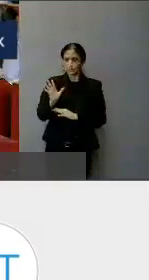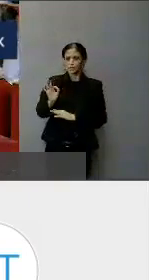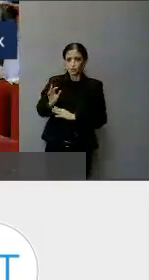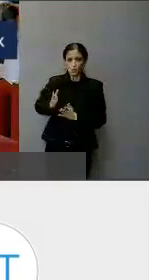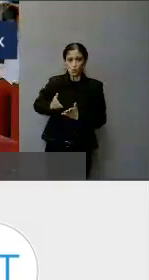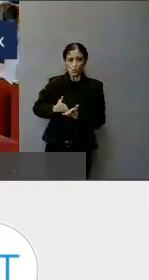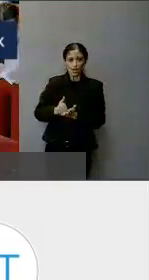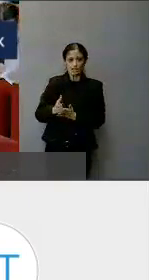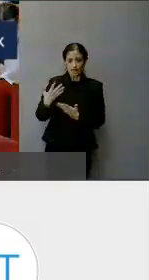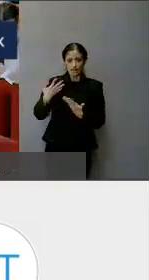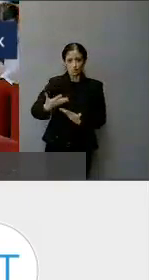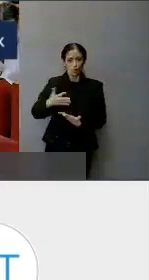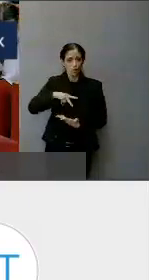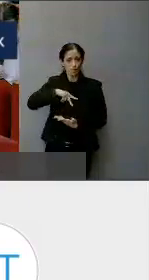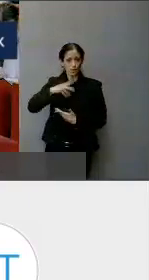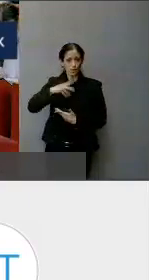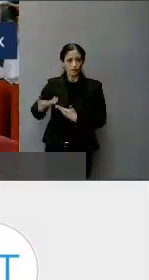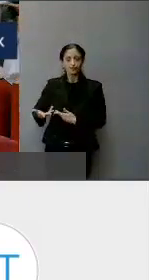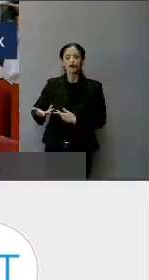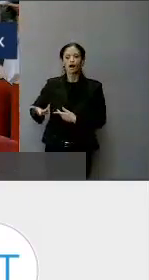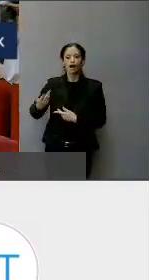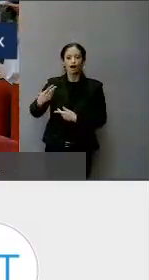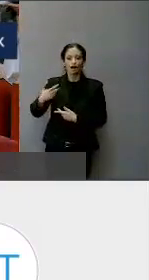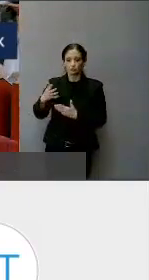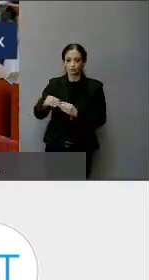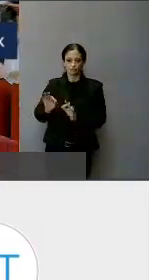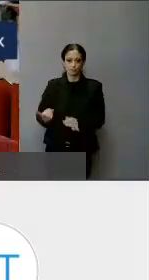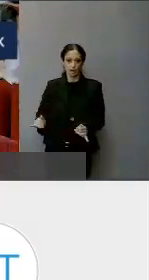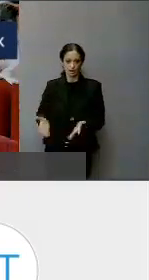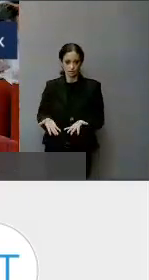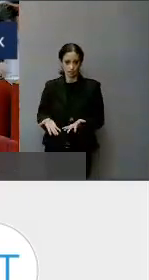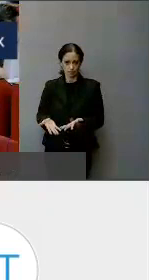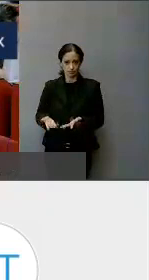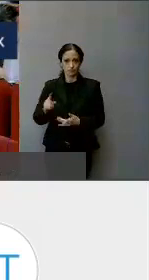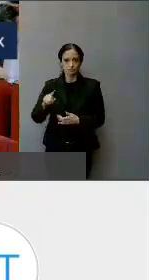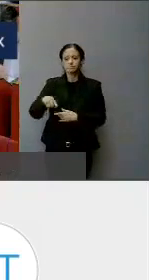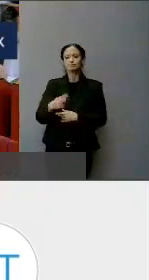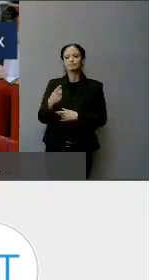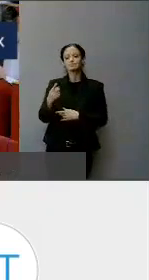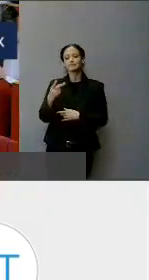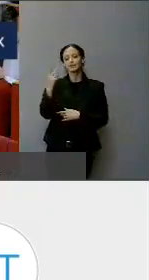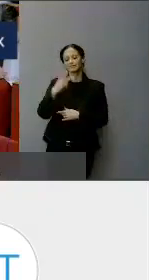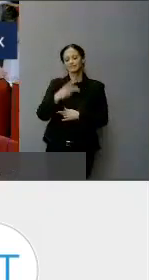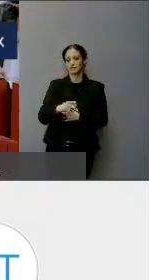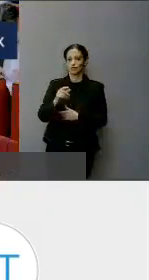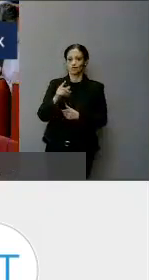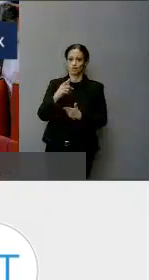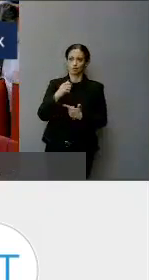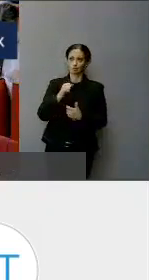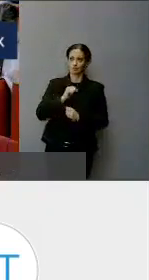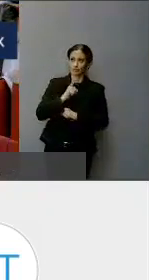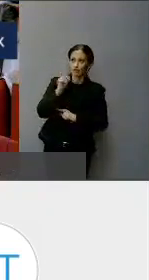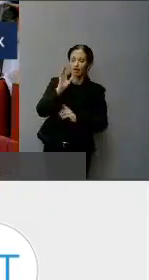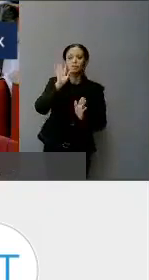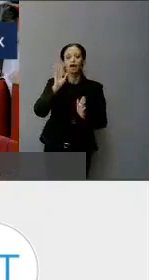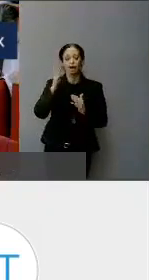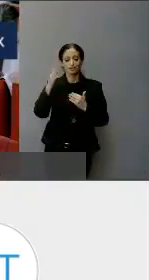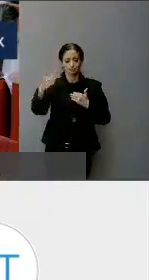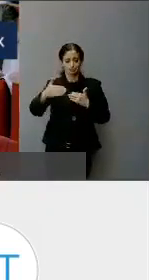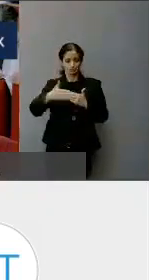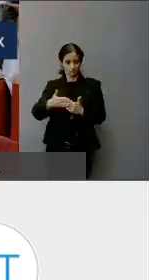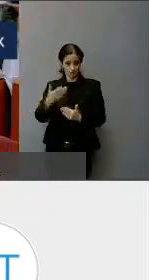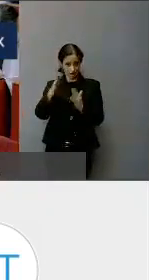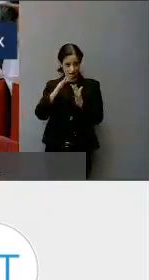proprietà per essere chiari ragazzi siamo vicini a natale ci sono sapete io sono non credenti ha concluso ma ci sono